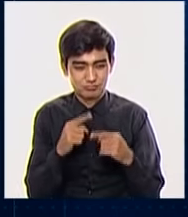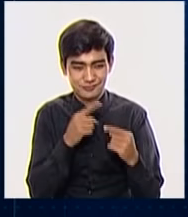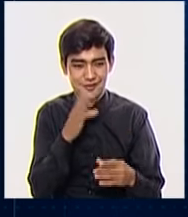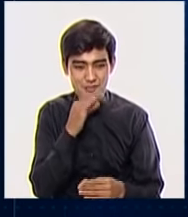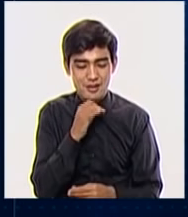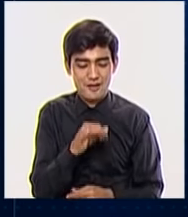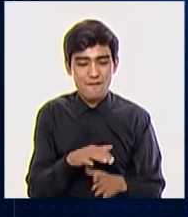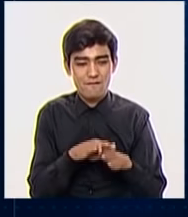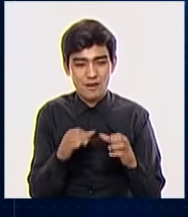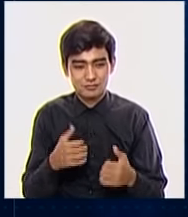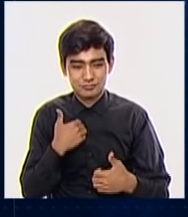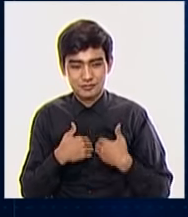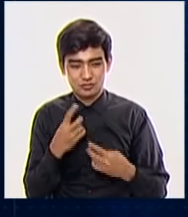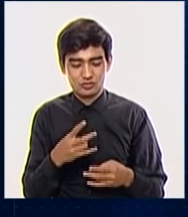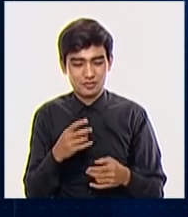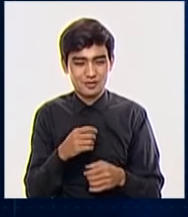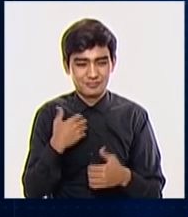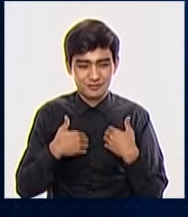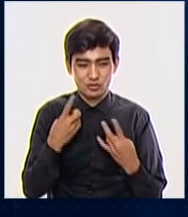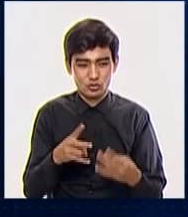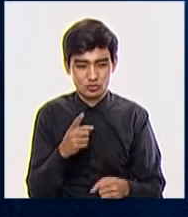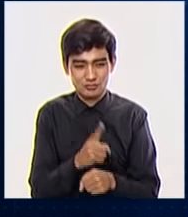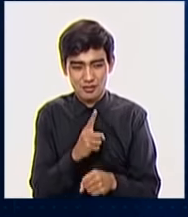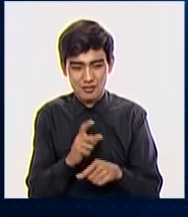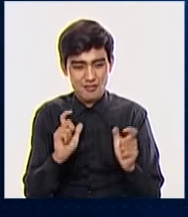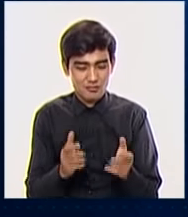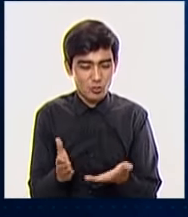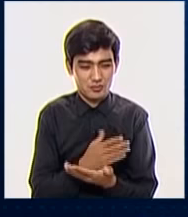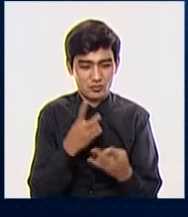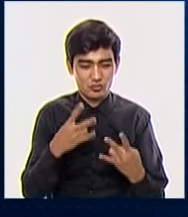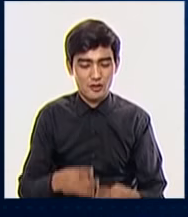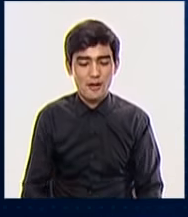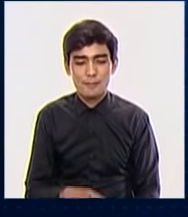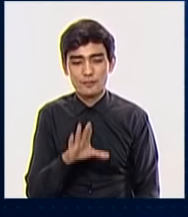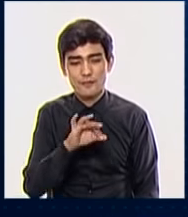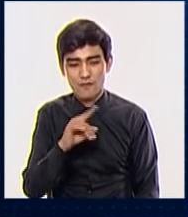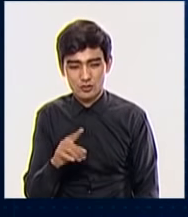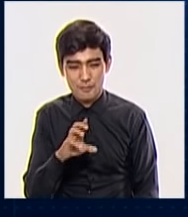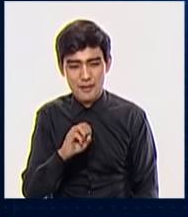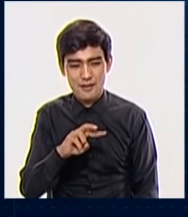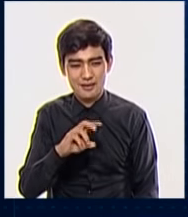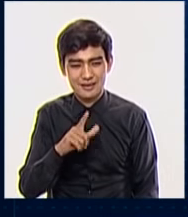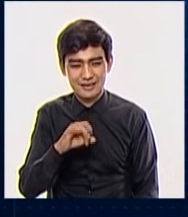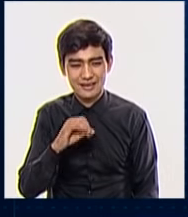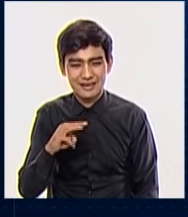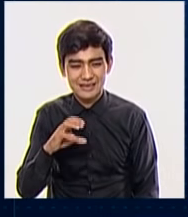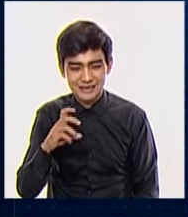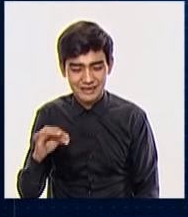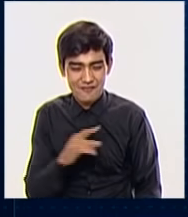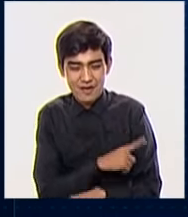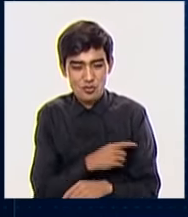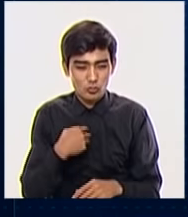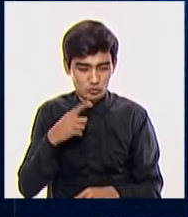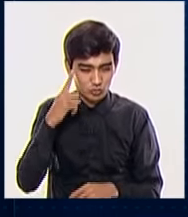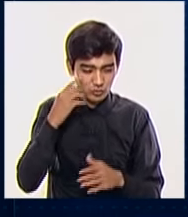власти стран не спешить снимать карантинные ограничения. Но ВОЗ опасений бельгийских медиков не разделяют. Представитель